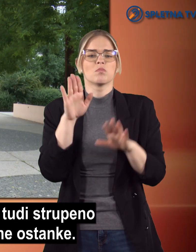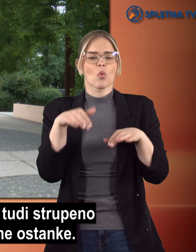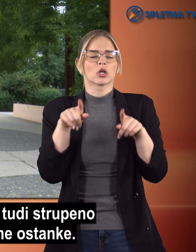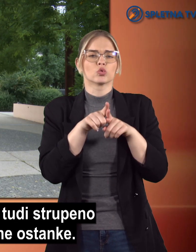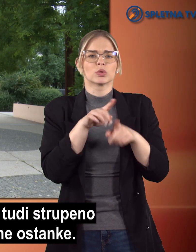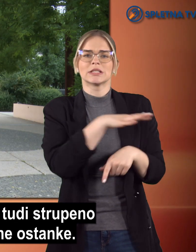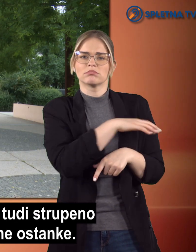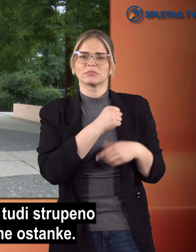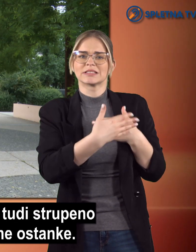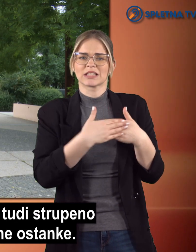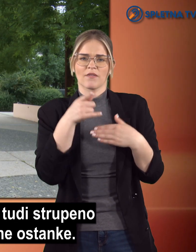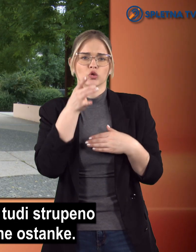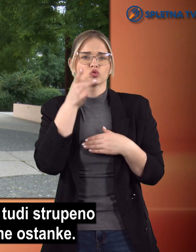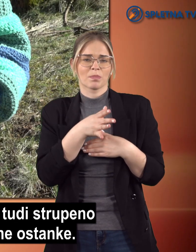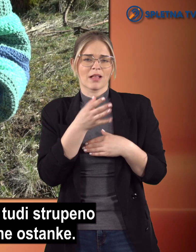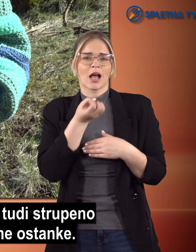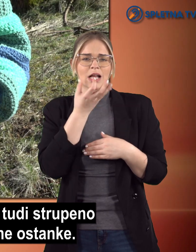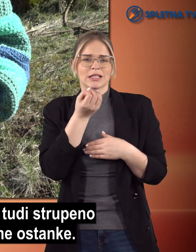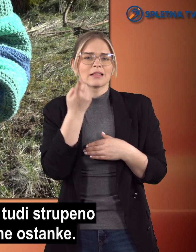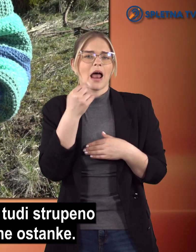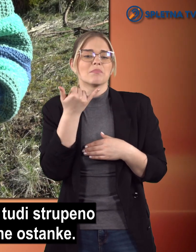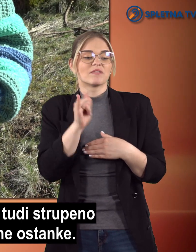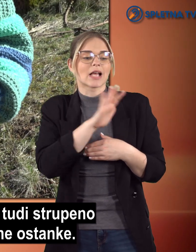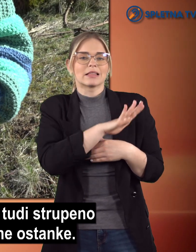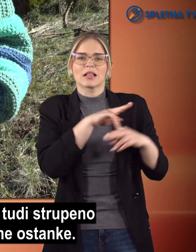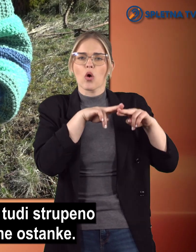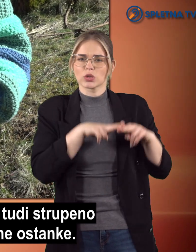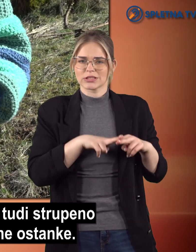tudi strupeno rastlino ali vsaj njene ostanke.